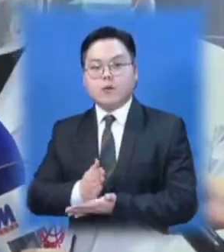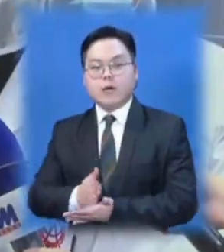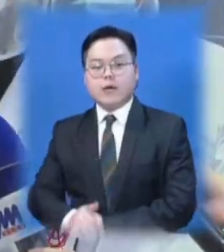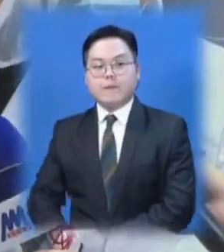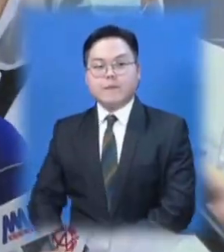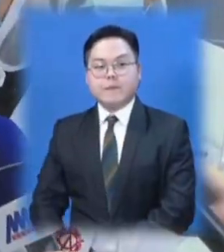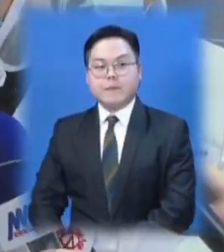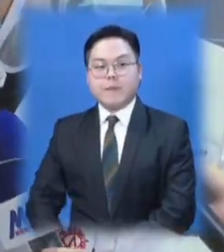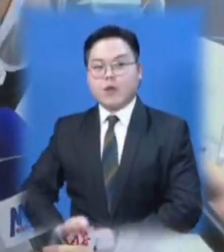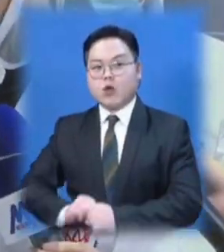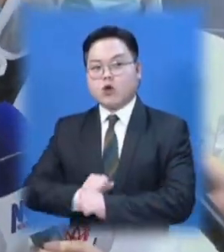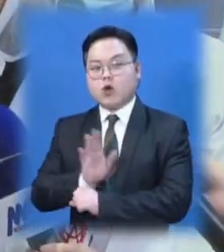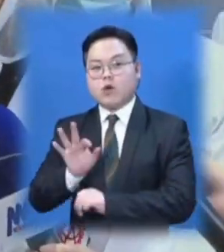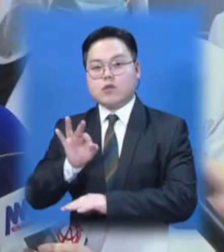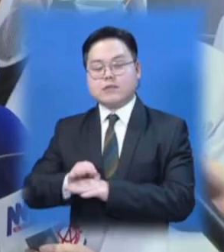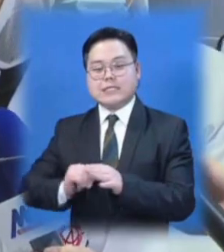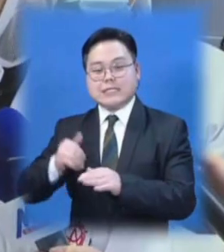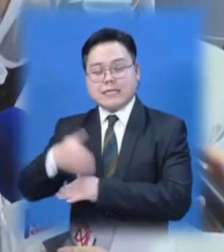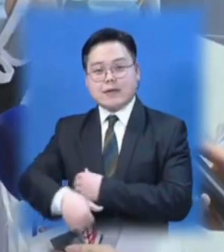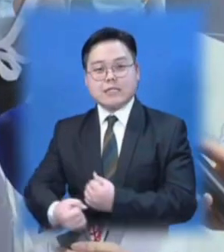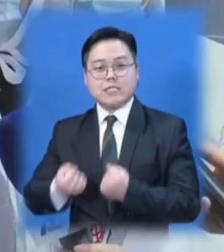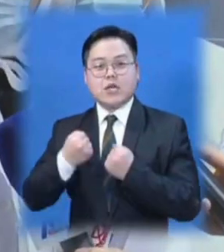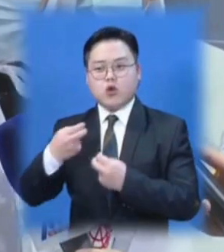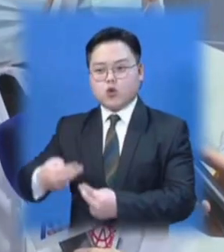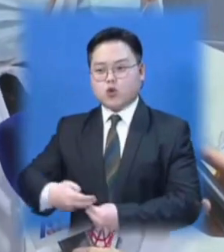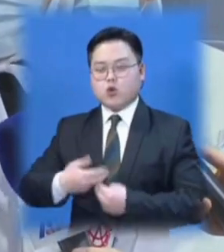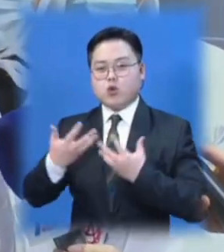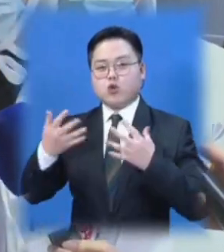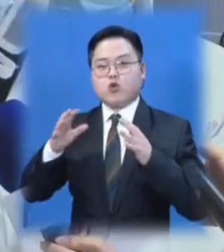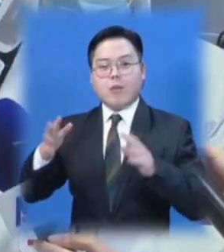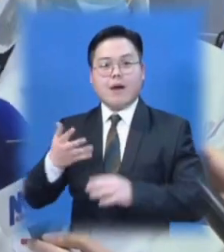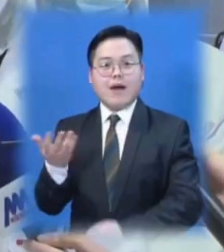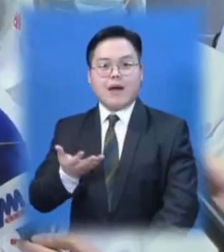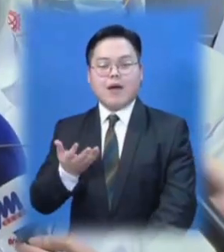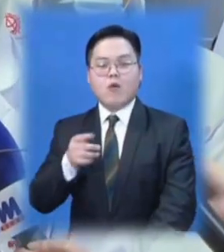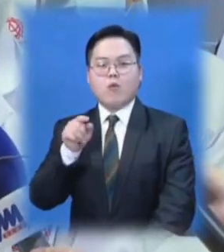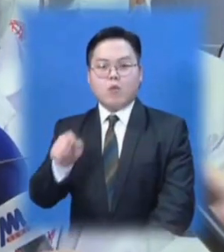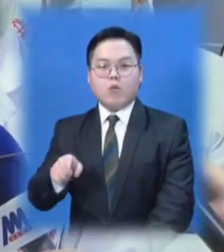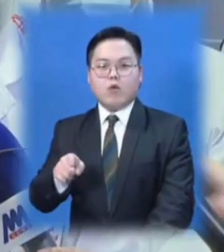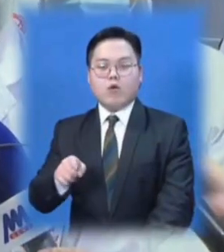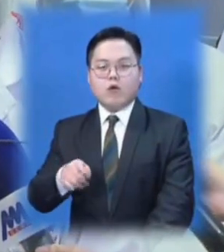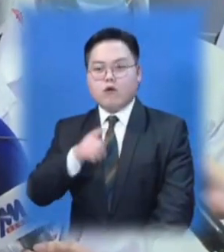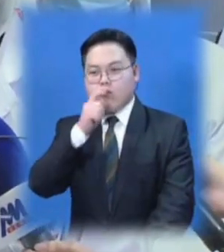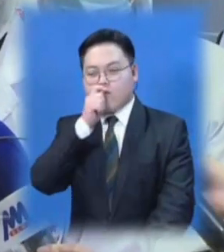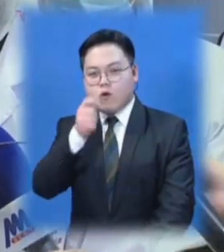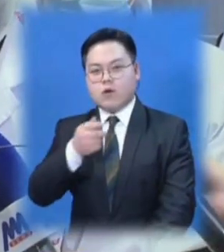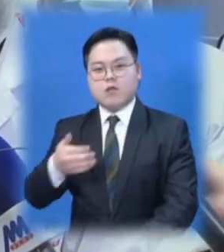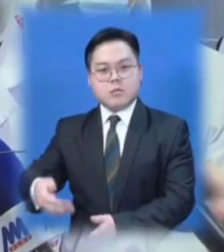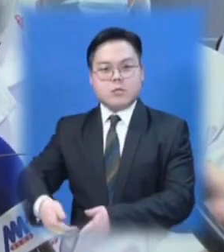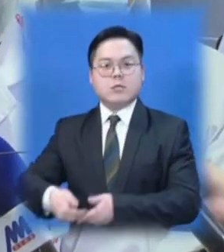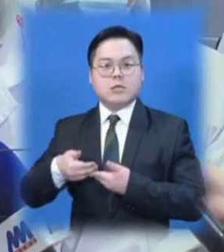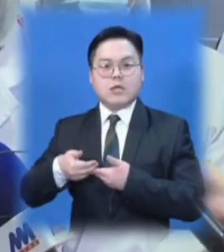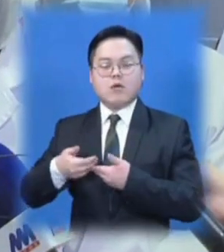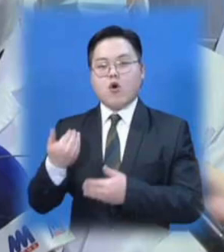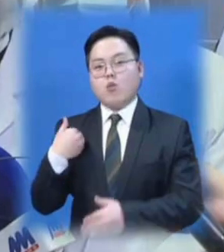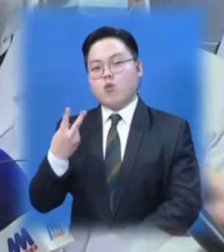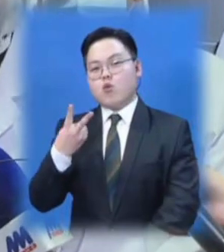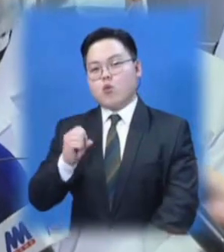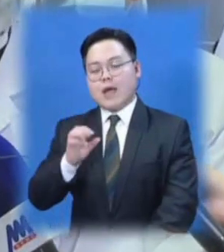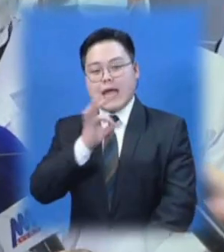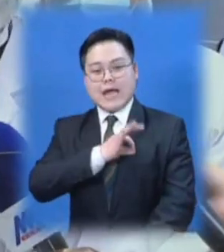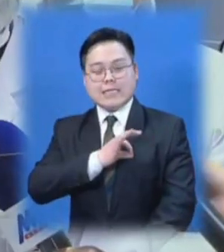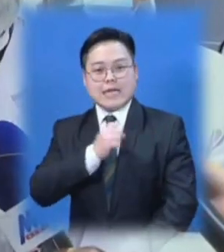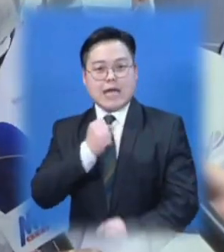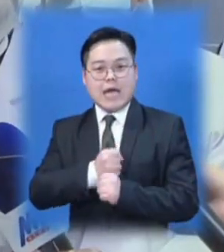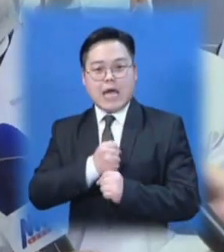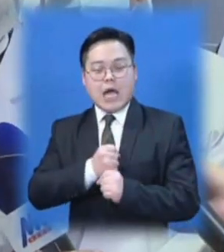Ковидыг тохиолдсон. Юрэсэл тэр өөрөө бид нар бихэр одоо тэр үед чинь бид нар ашигтай